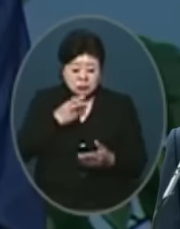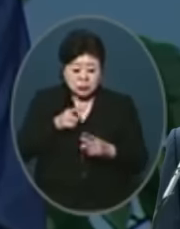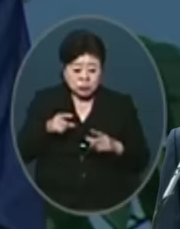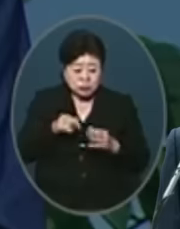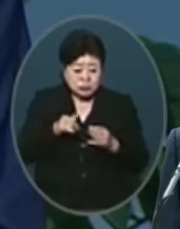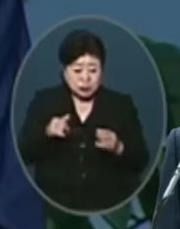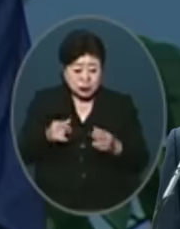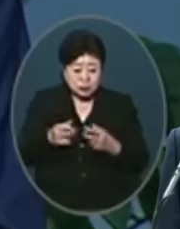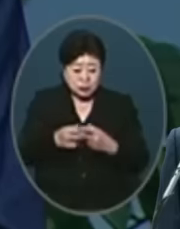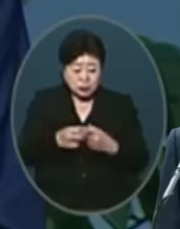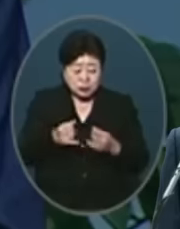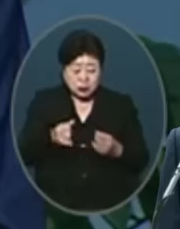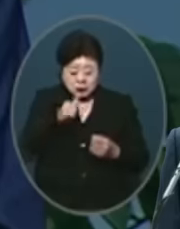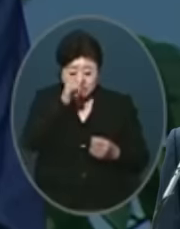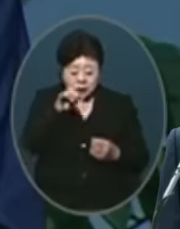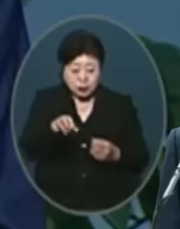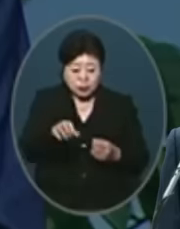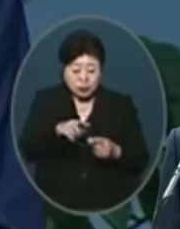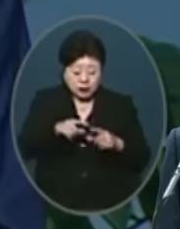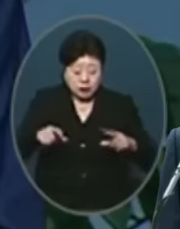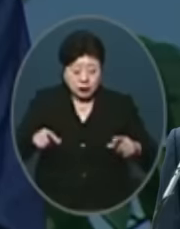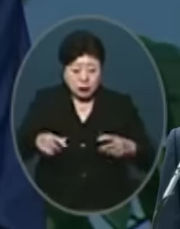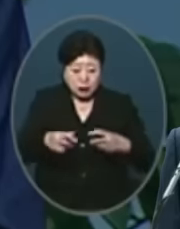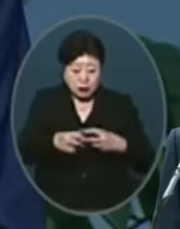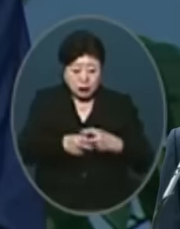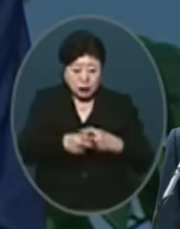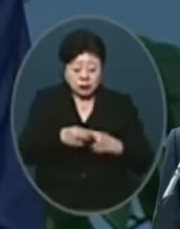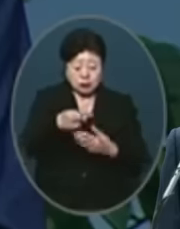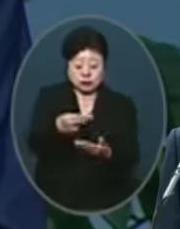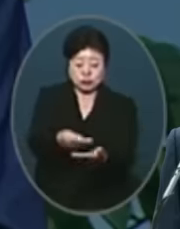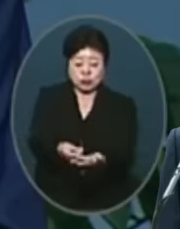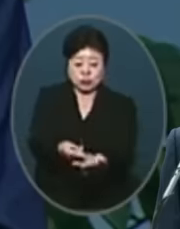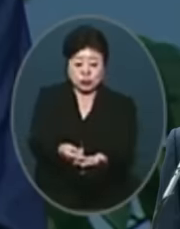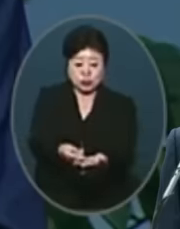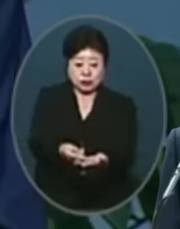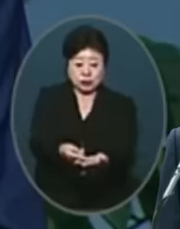평범한 환자들 있는 침대에 눕혀놓고